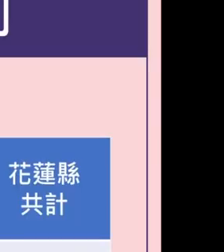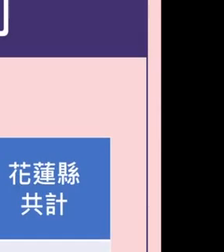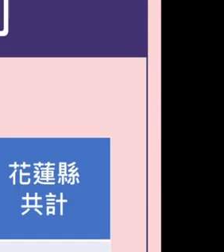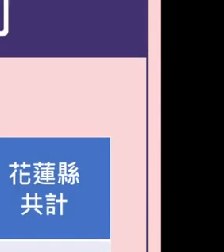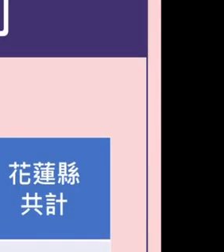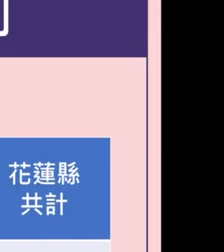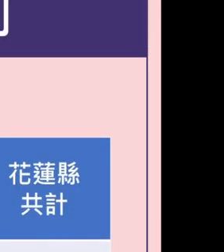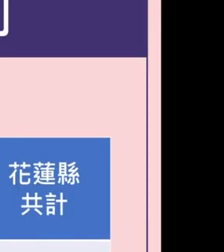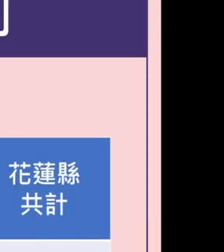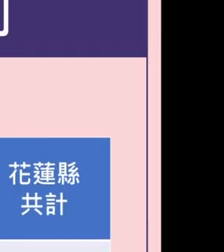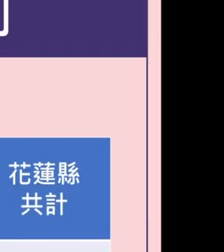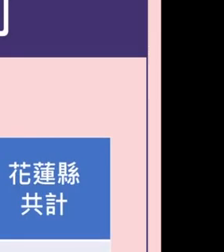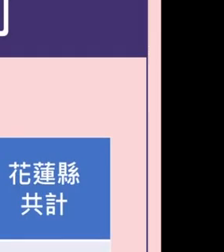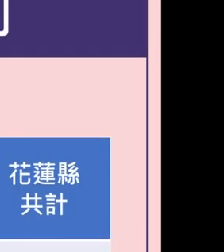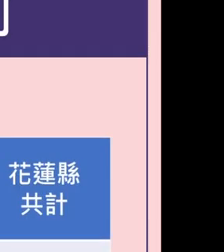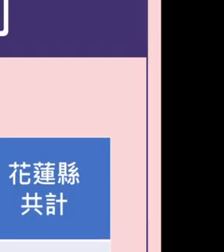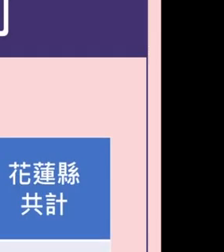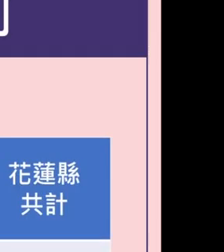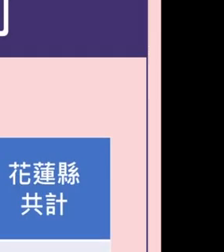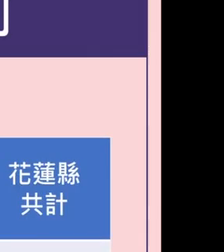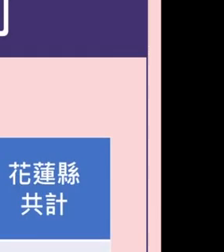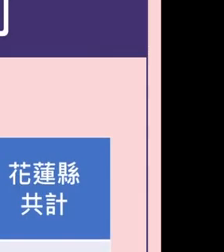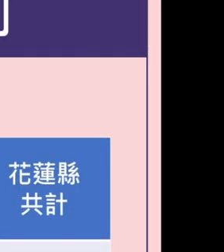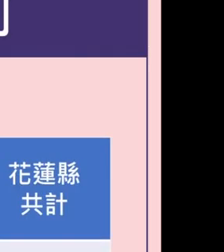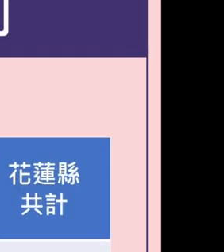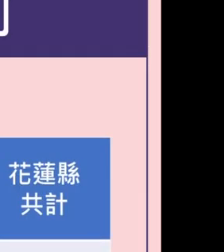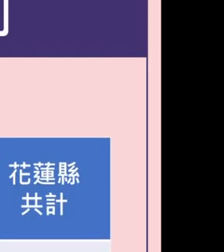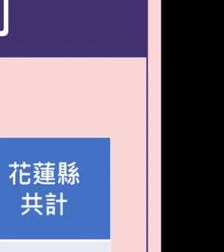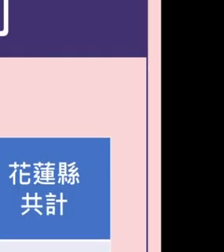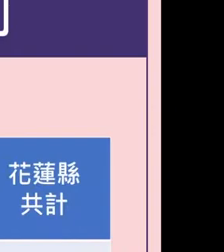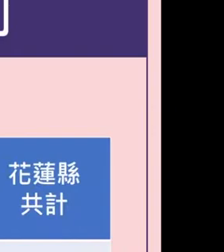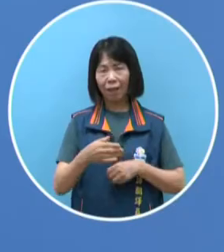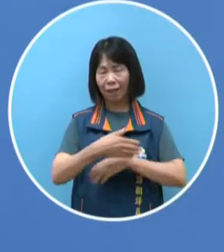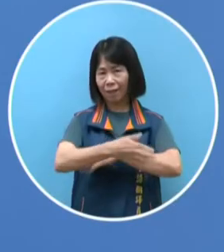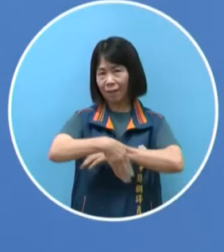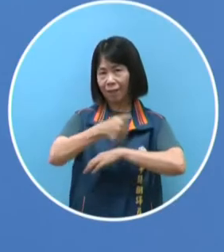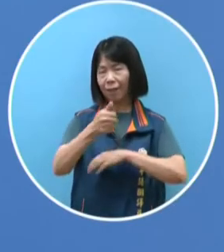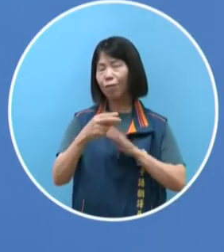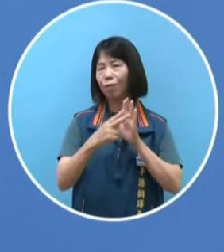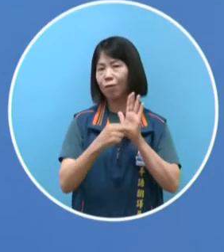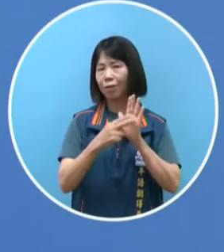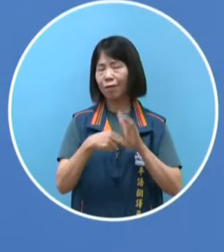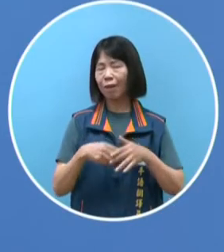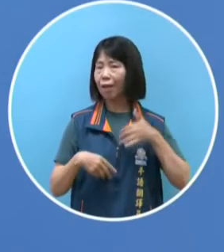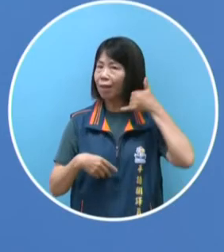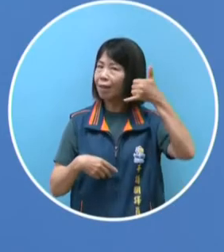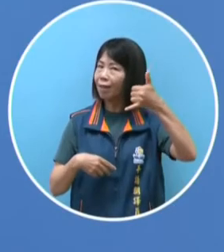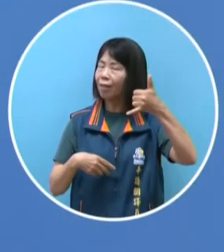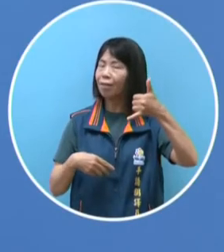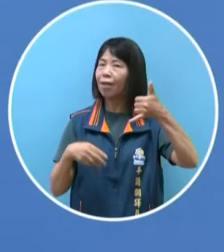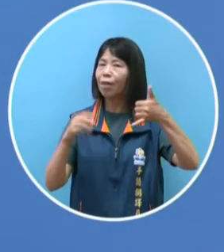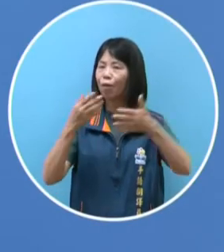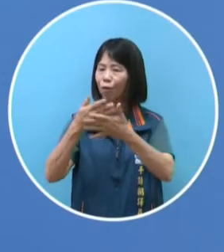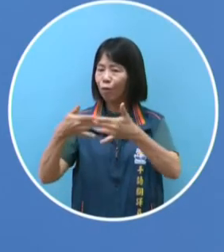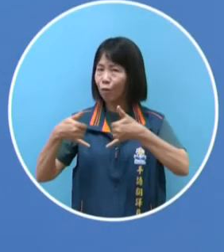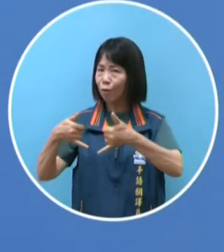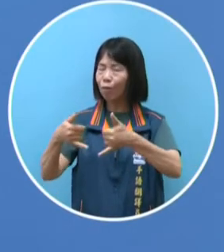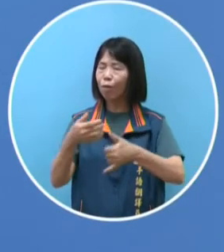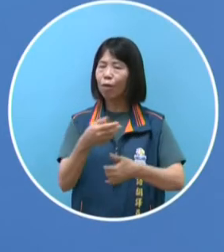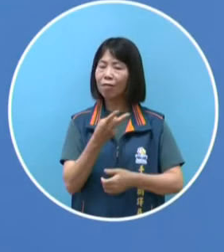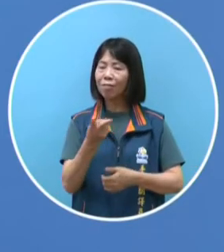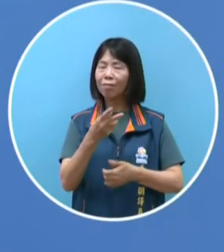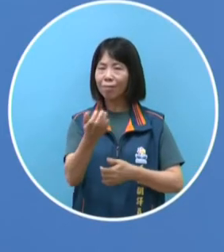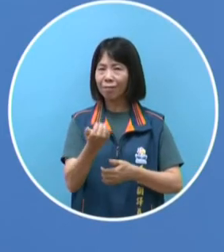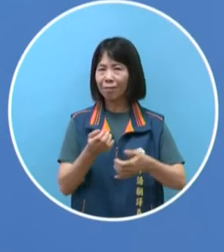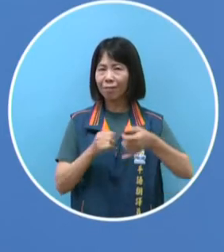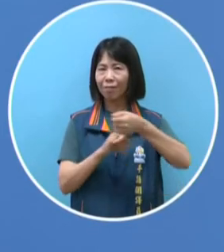县共获得中央配拨23100剂的莫德纳疫苗，县政府预计将在6月30号开始开放民众预